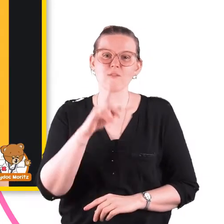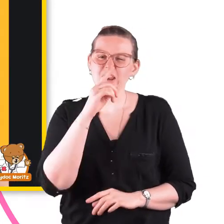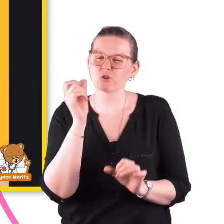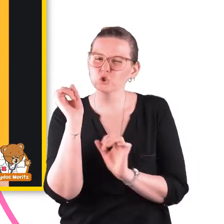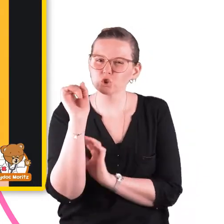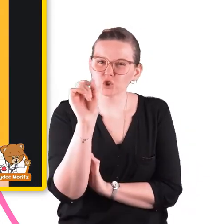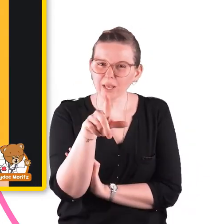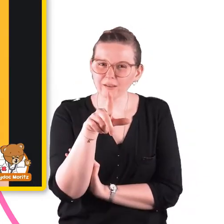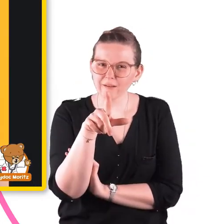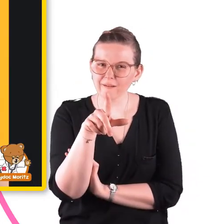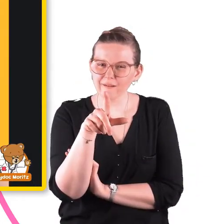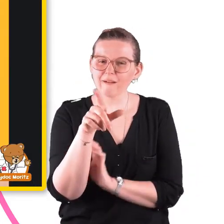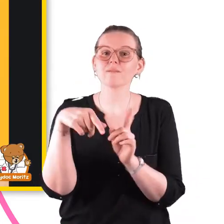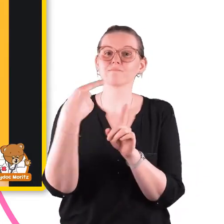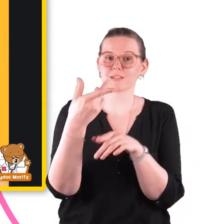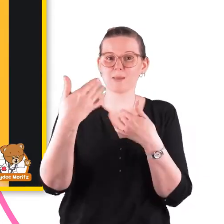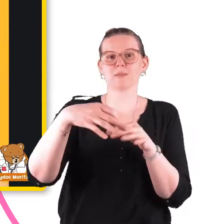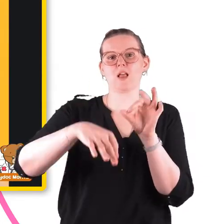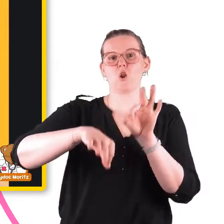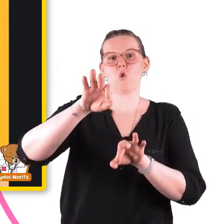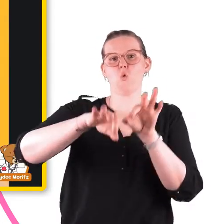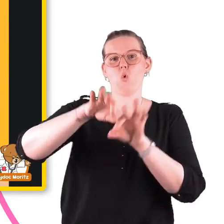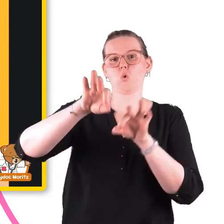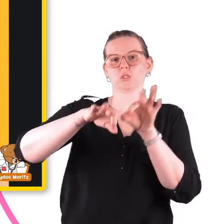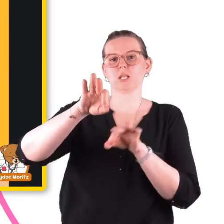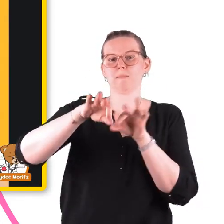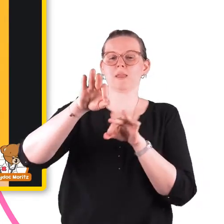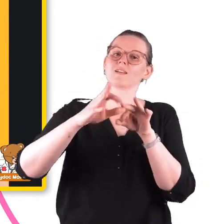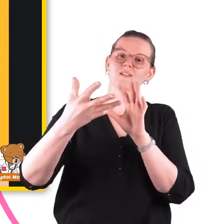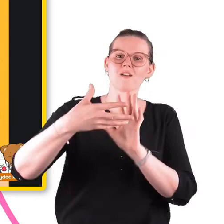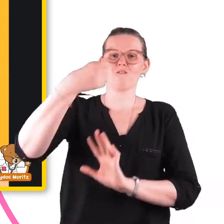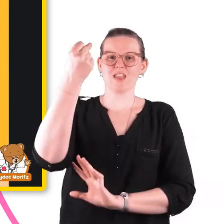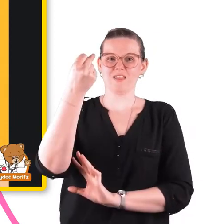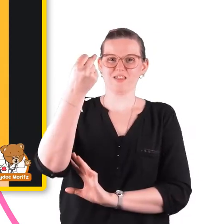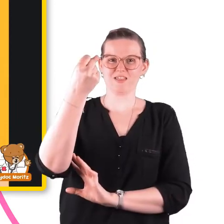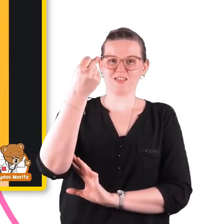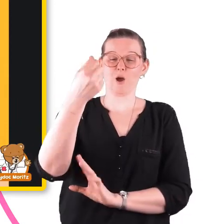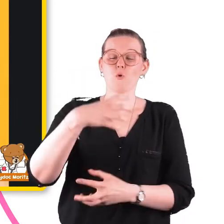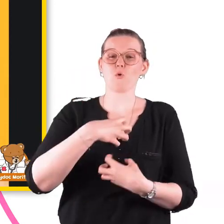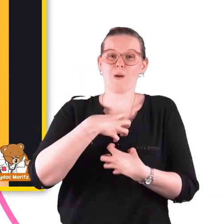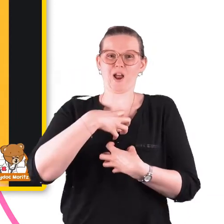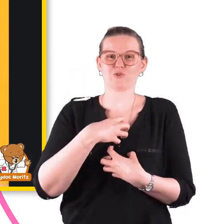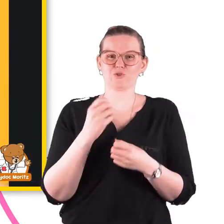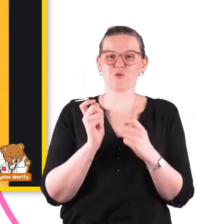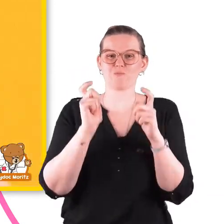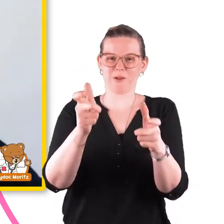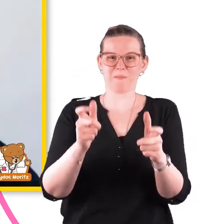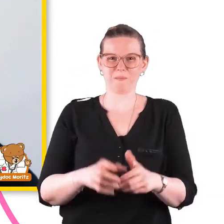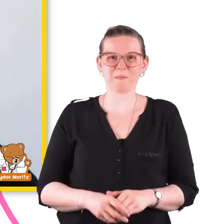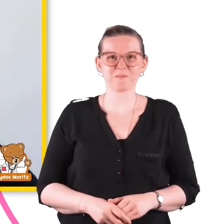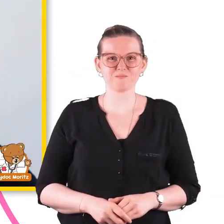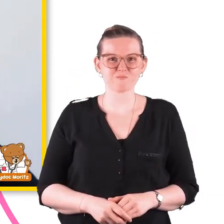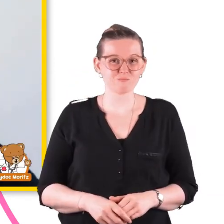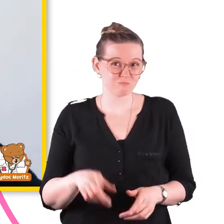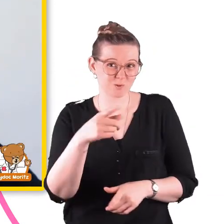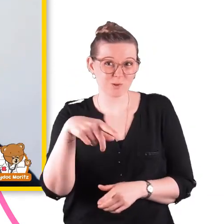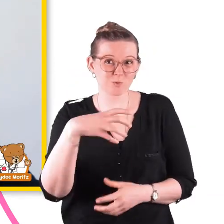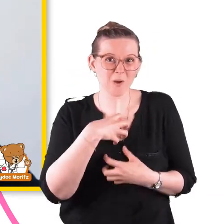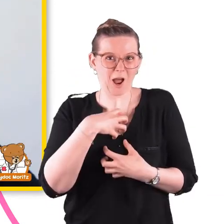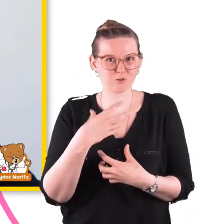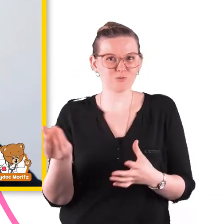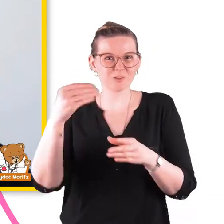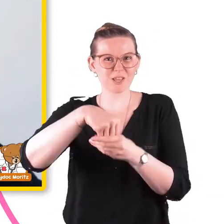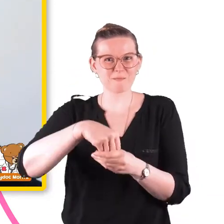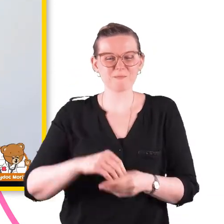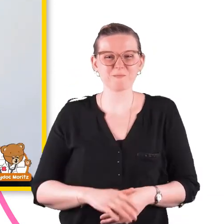Unter allen, die uns was schicken, verlosen wir nämlich einen Überraschungsgewinn. Also lasst euch einfach überraschen